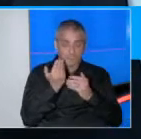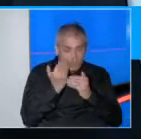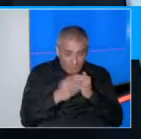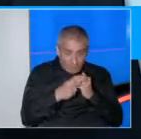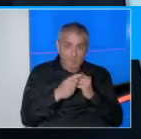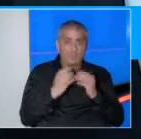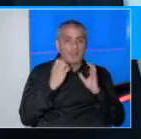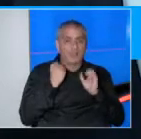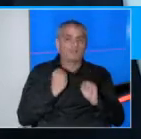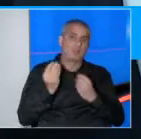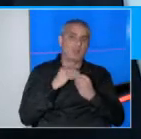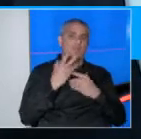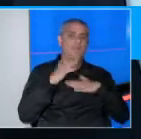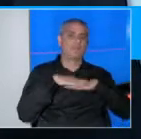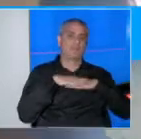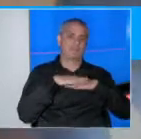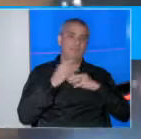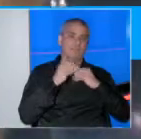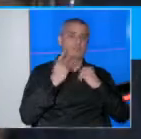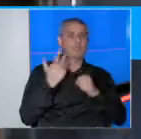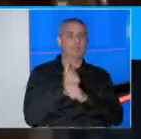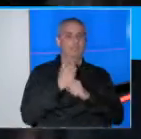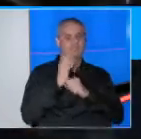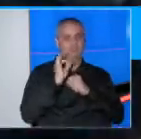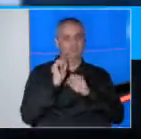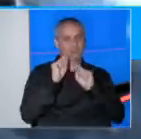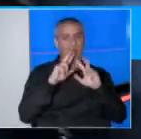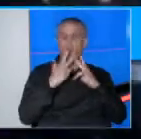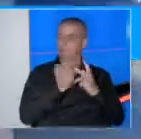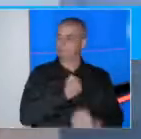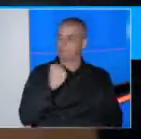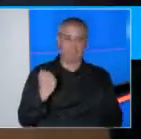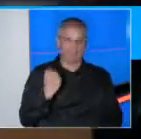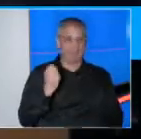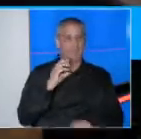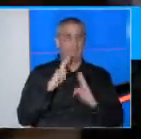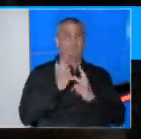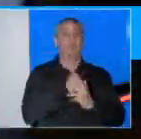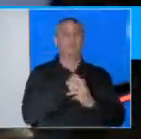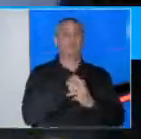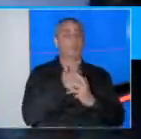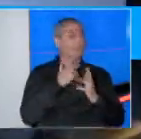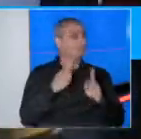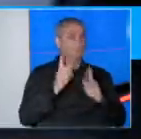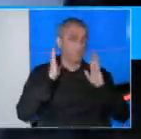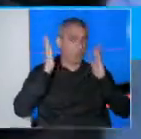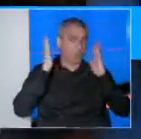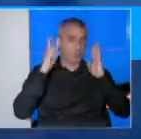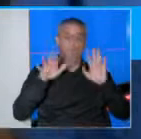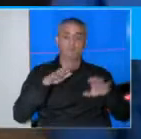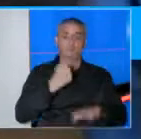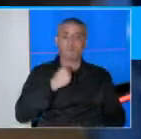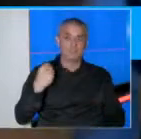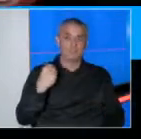לוודא שככה יש להם עוד כמה תפקידים, עוד כמה הישגים כדי לבוא לציבור הימני, בטח לציבור הדתי-לאומי, ולהגיד להם, חברים, זה לא כזה נורא, זה ממשלת